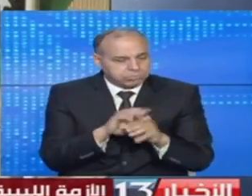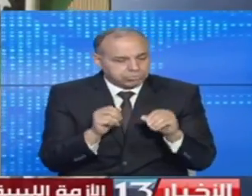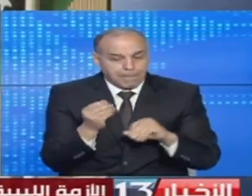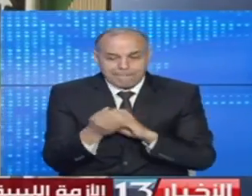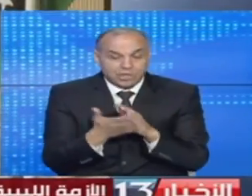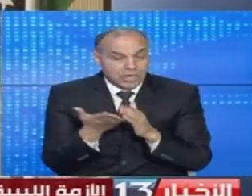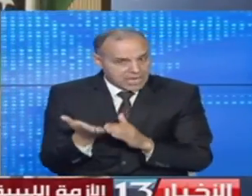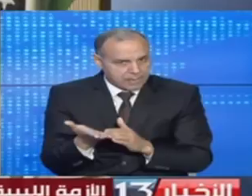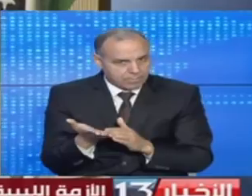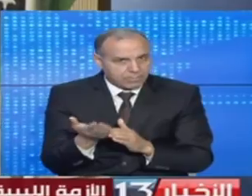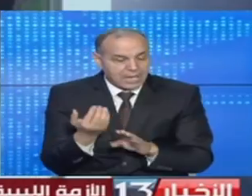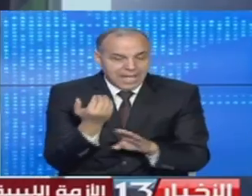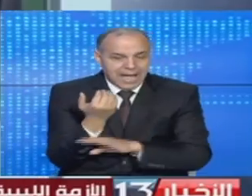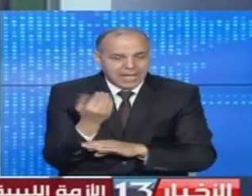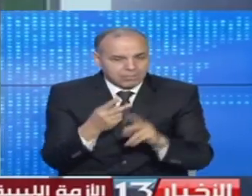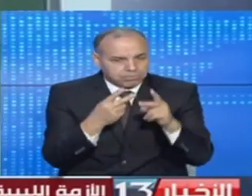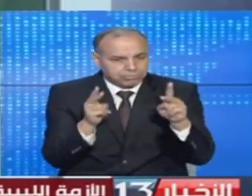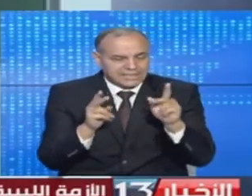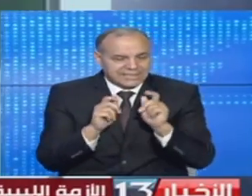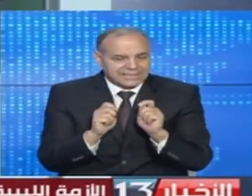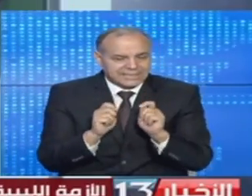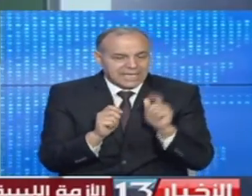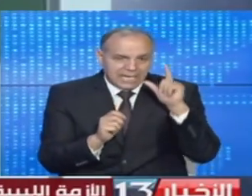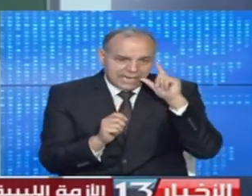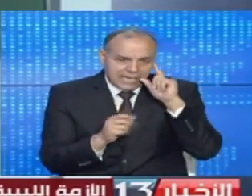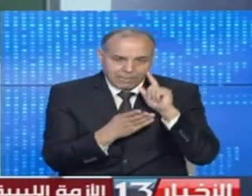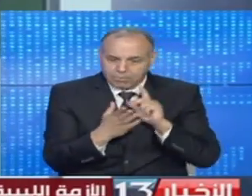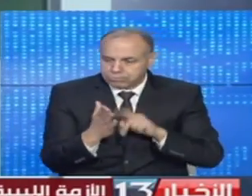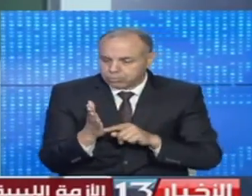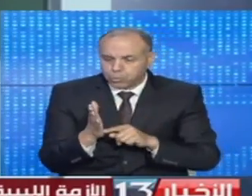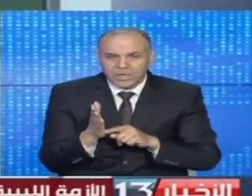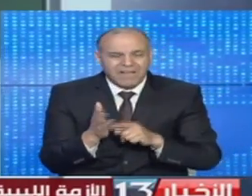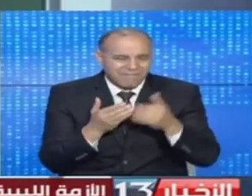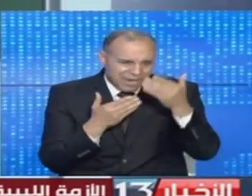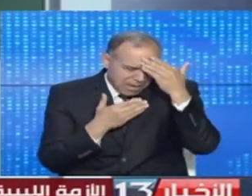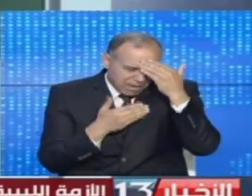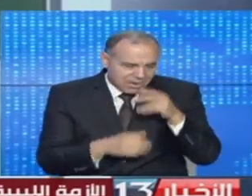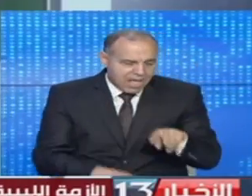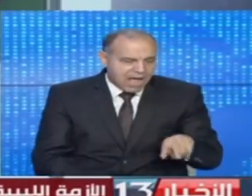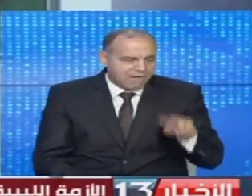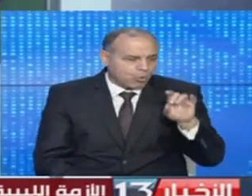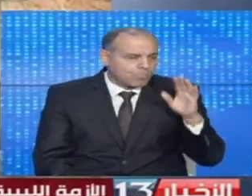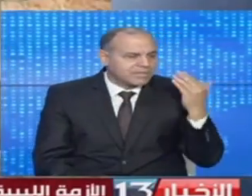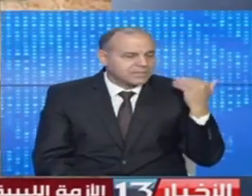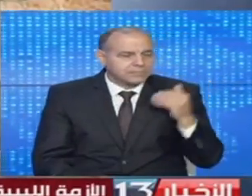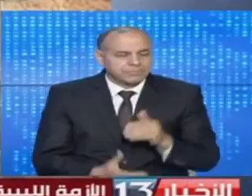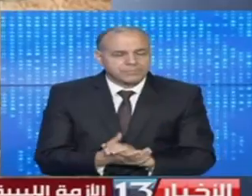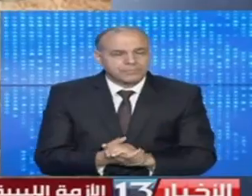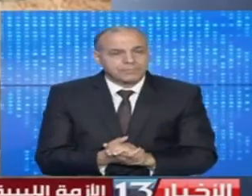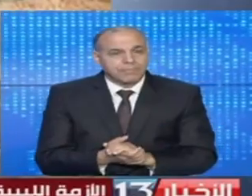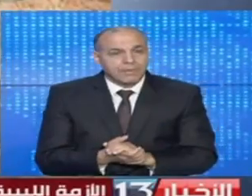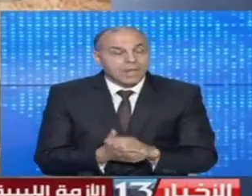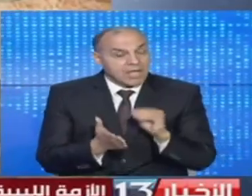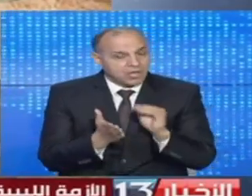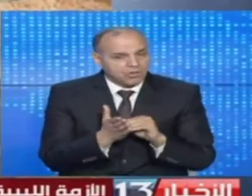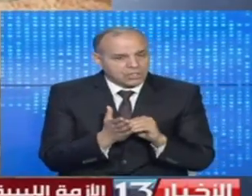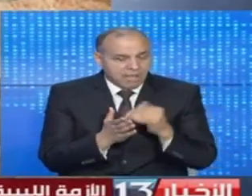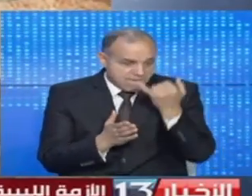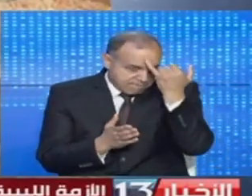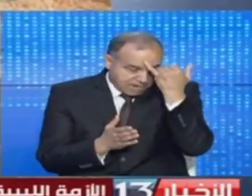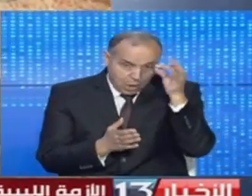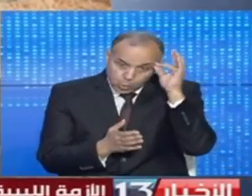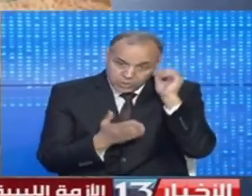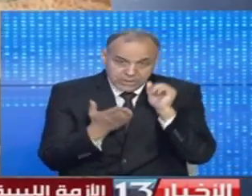على قاعده الاتفاق السياسي الليبي الموقع بالخير اطعام خمسه عشر والفين كما شددت المبادره